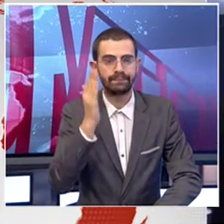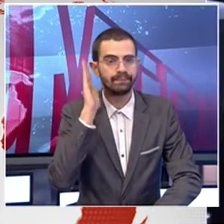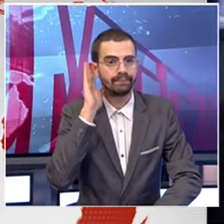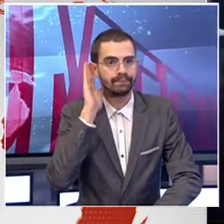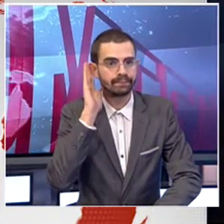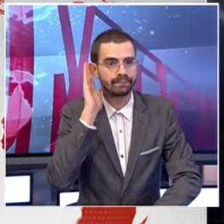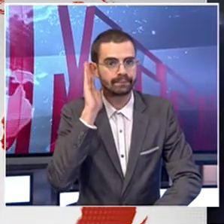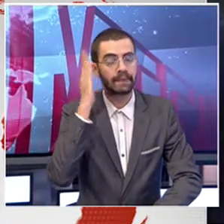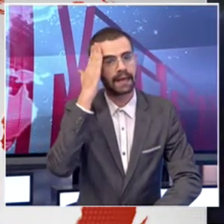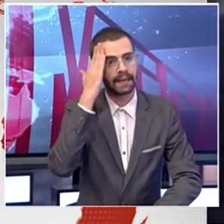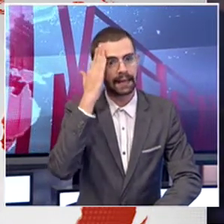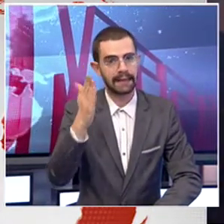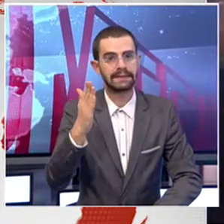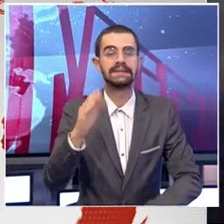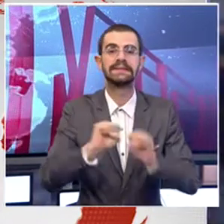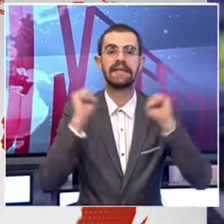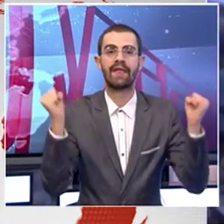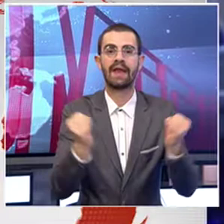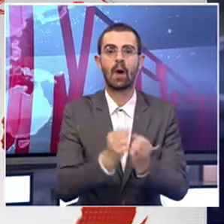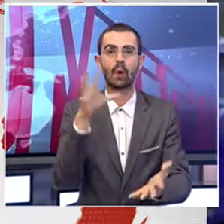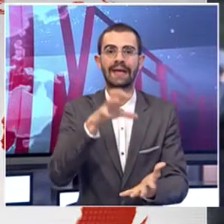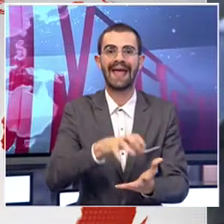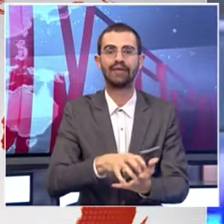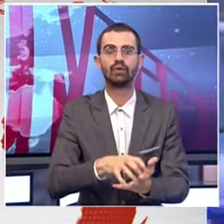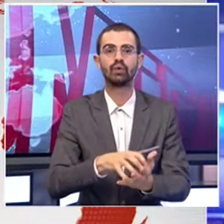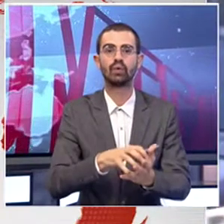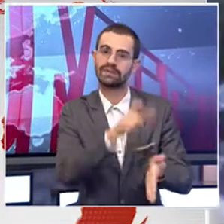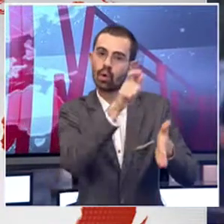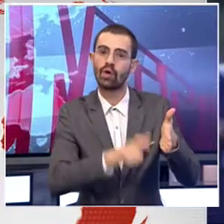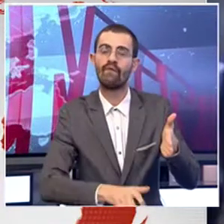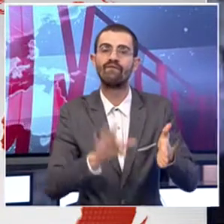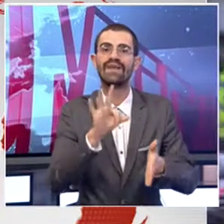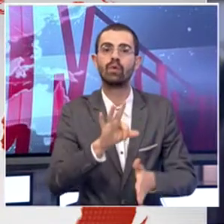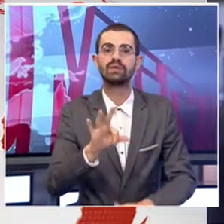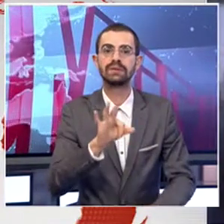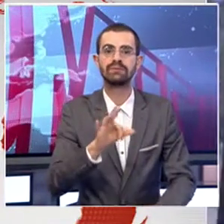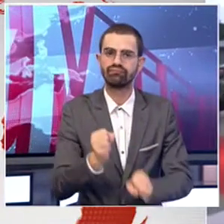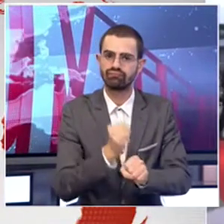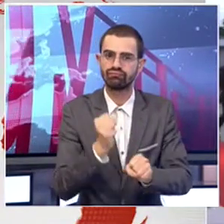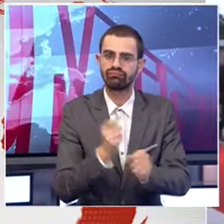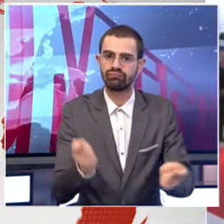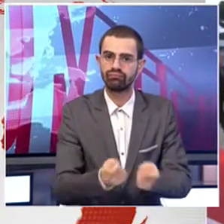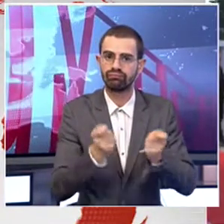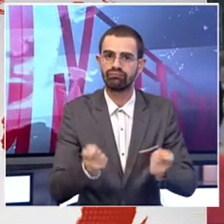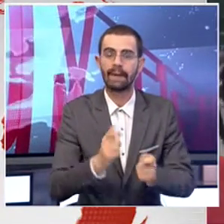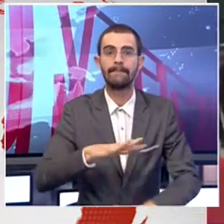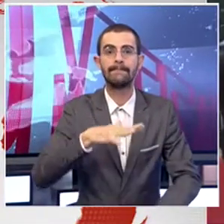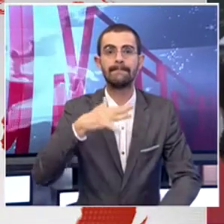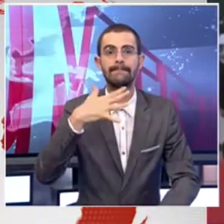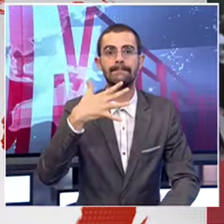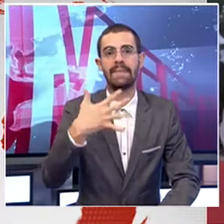Σας χαιρετώ από το Συνεδριακό Κέντρο Φιλοξενείου που άρχισαν εδώ και 10 λεπτά περίπου οι επίσημες εργασίες της 5ης κατά